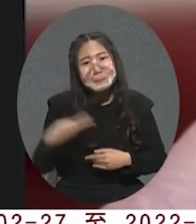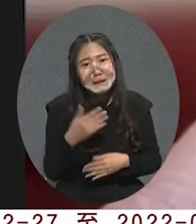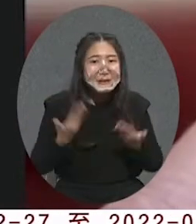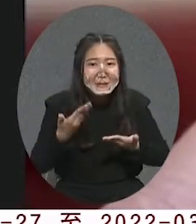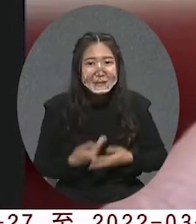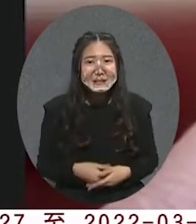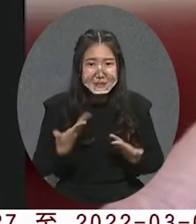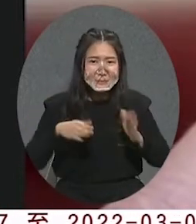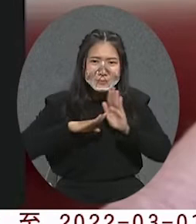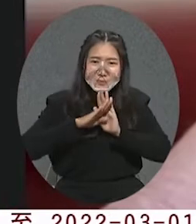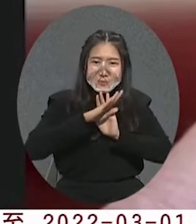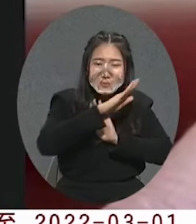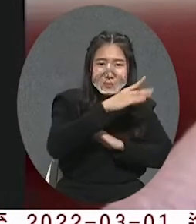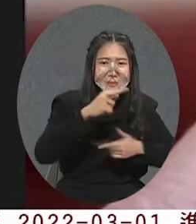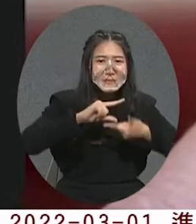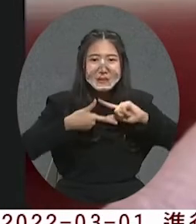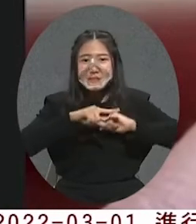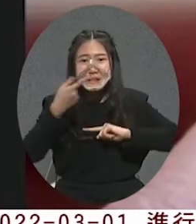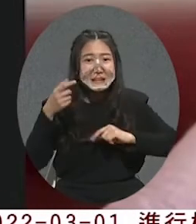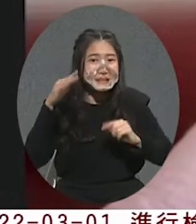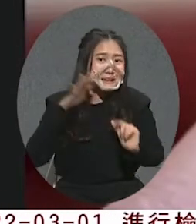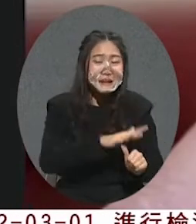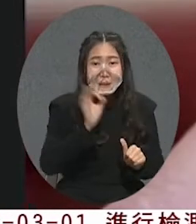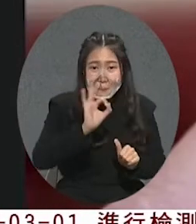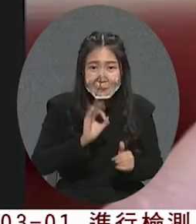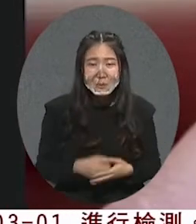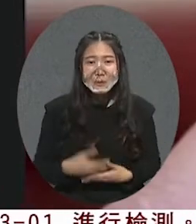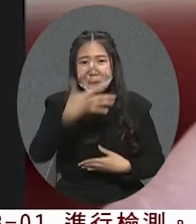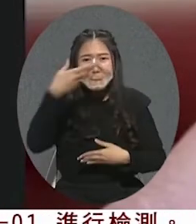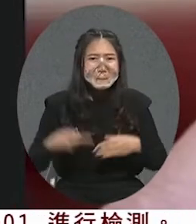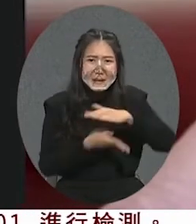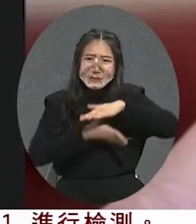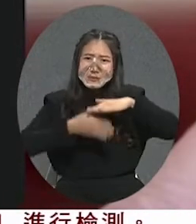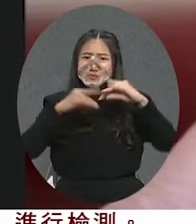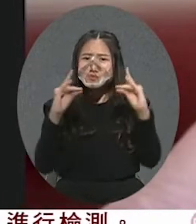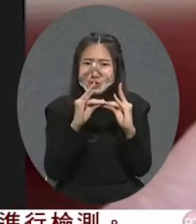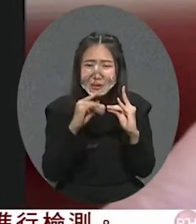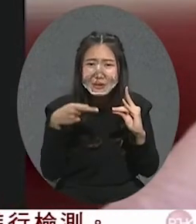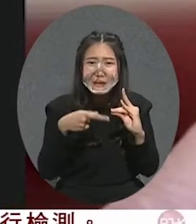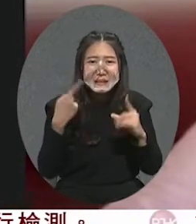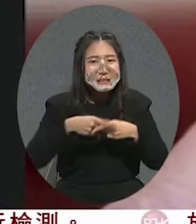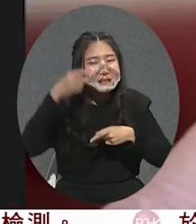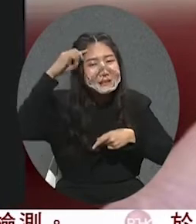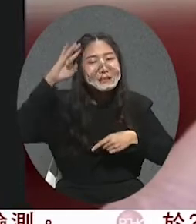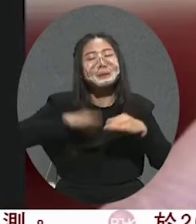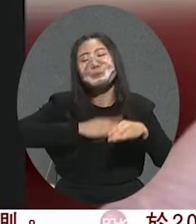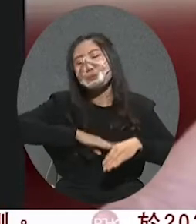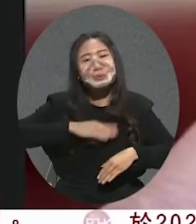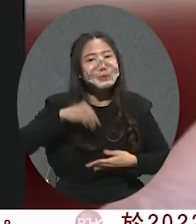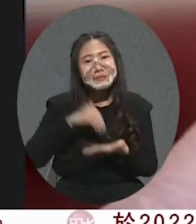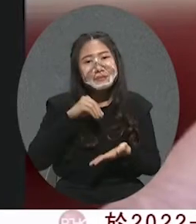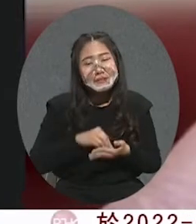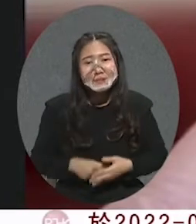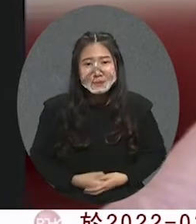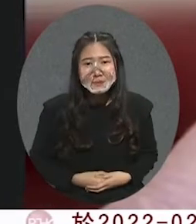果呢個趨勢係冇其他方法係壓止咗落嚟咧，其實50000個床位咧，好快喺幾日內咧就會填滿嘅。咁所以呢一